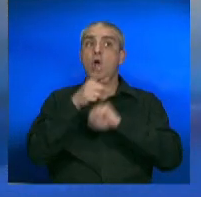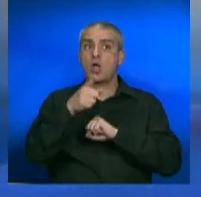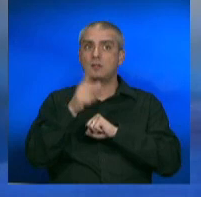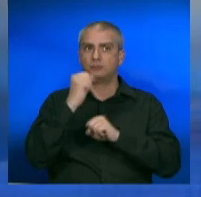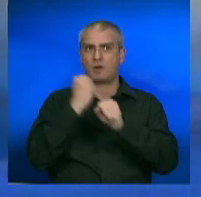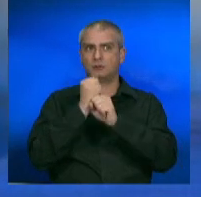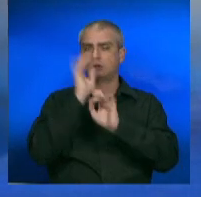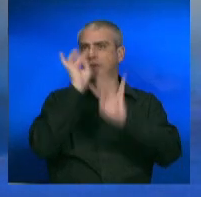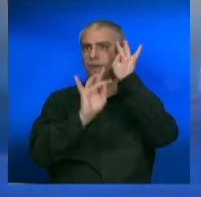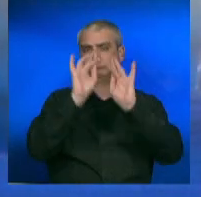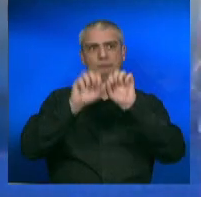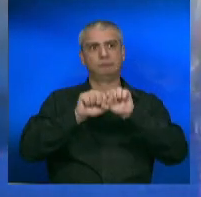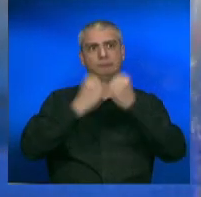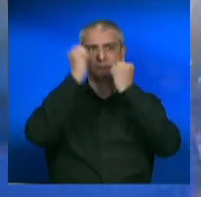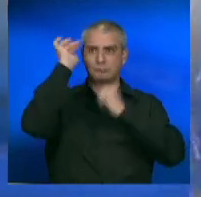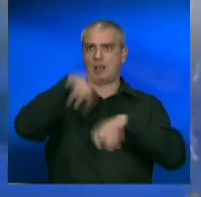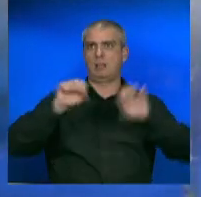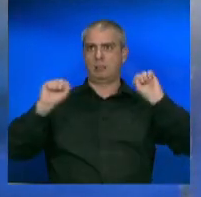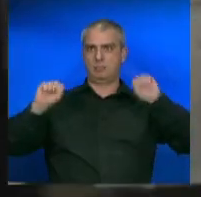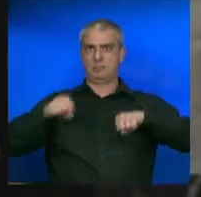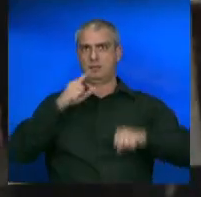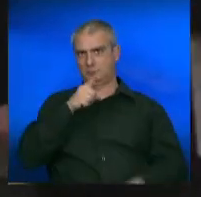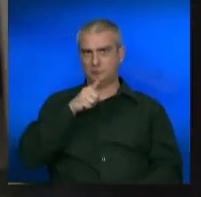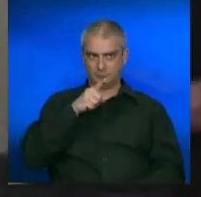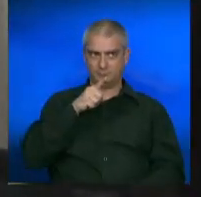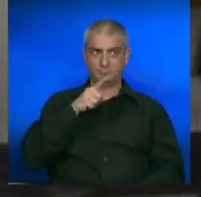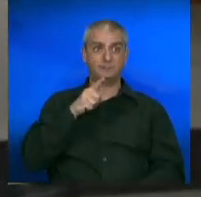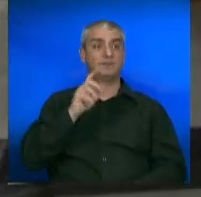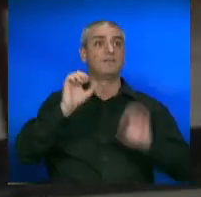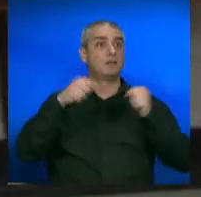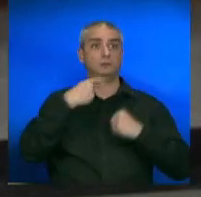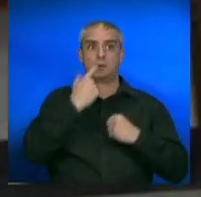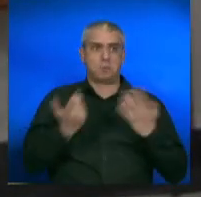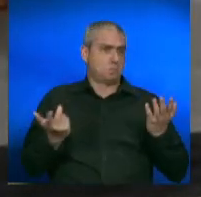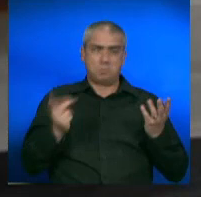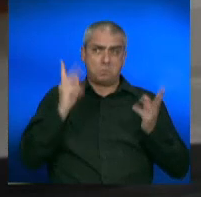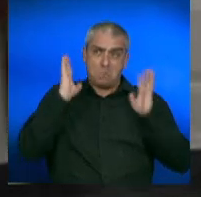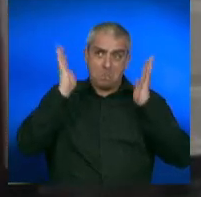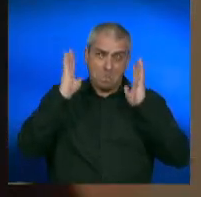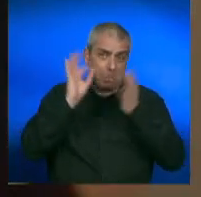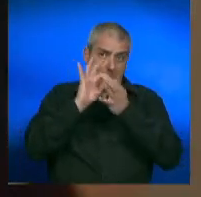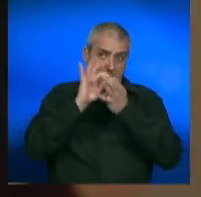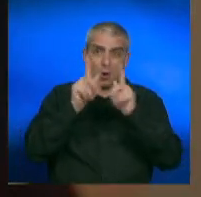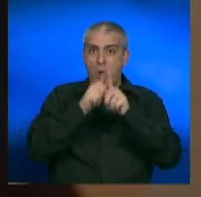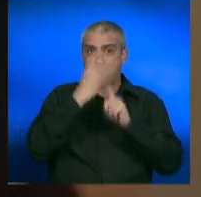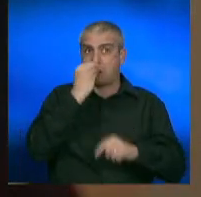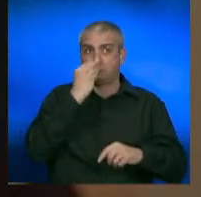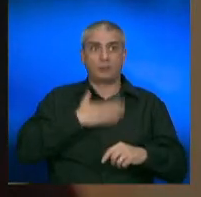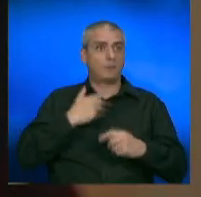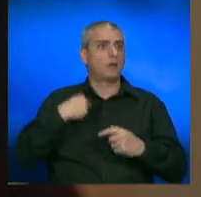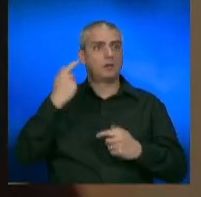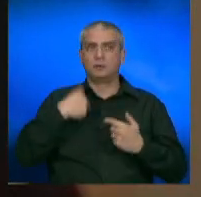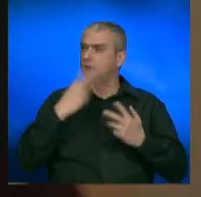an attempt to demonize and destroy the president. ונשיא שטוען שזה לא יותר גרוע משפעת. Look, right now I guess